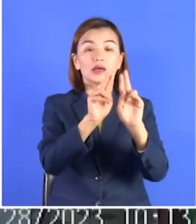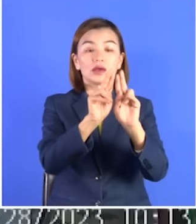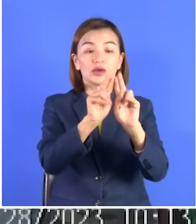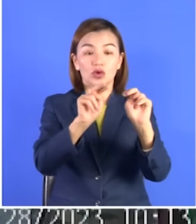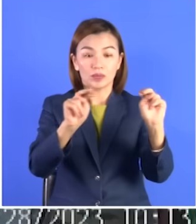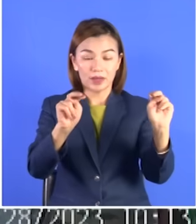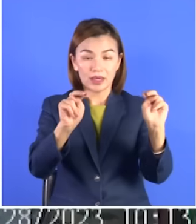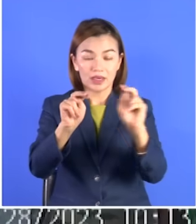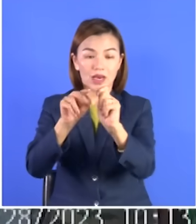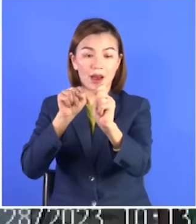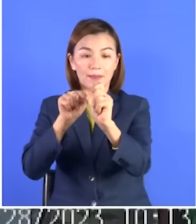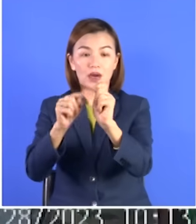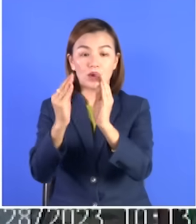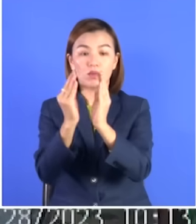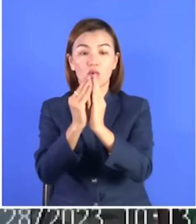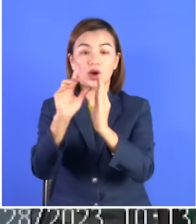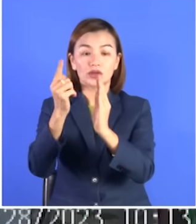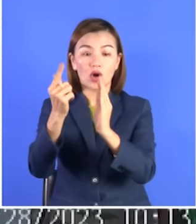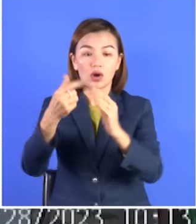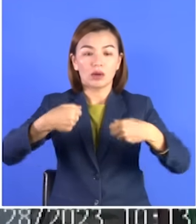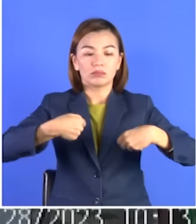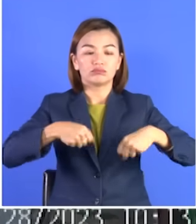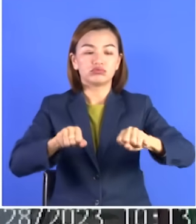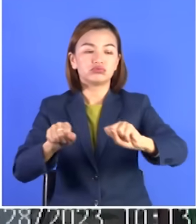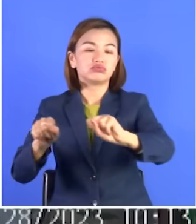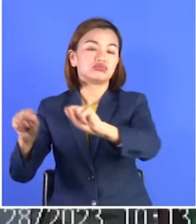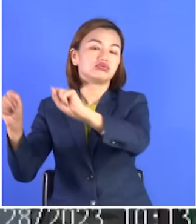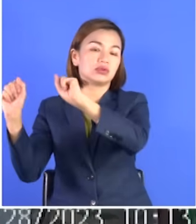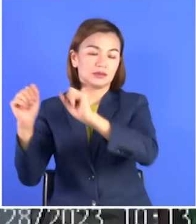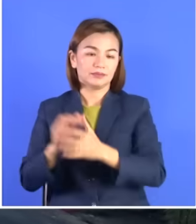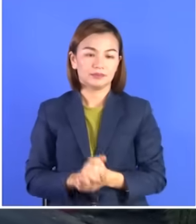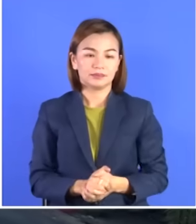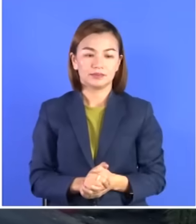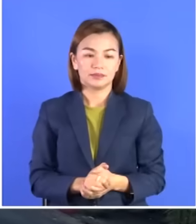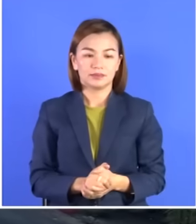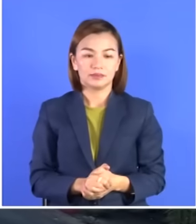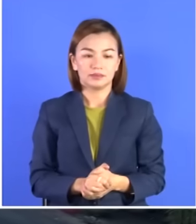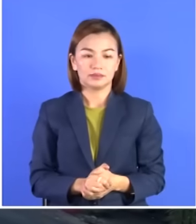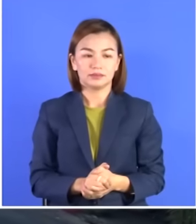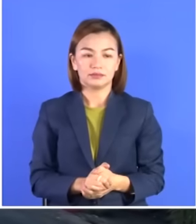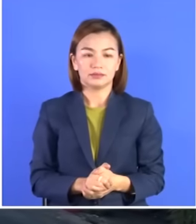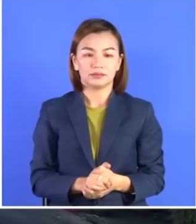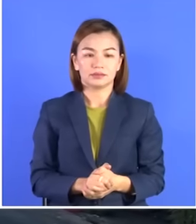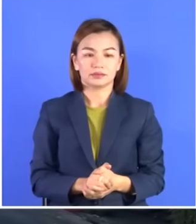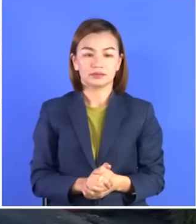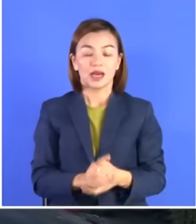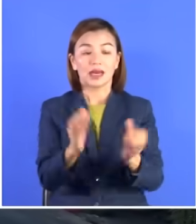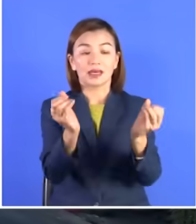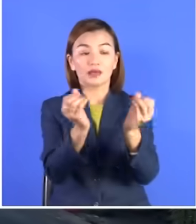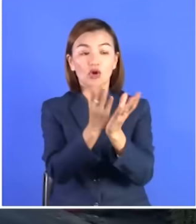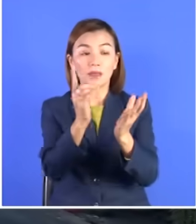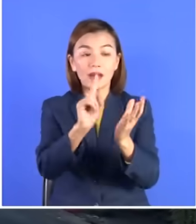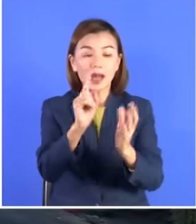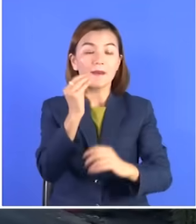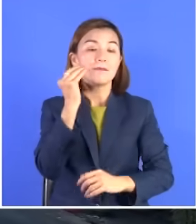นนทบุรีนี่จังหวะนี้เธอขี่มอเตอร์ไซค์ออกไปนี่นะครับทีนี้จุดที่เสียหายเนี่ยมันเป็นบ้าน